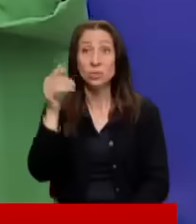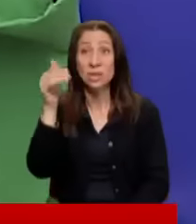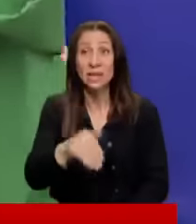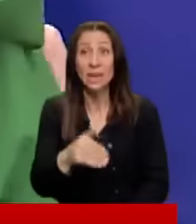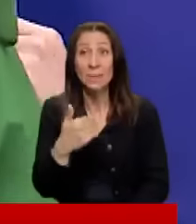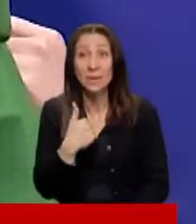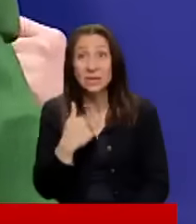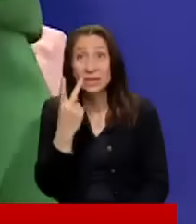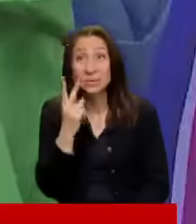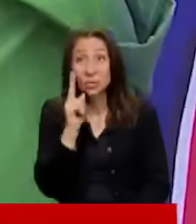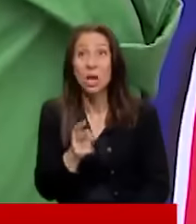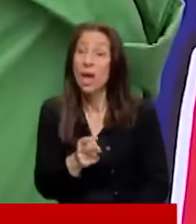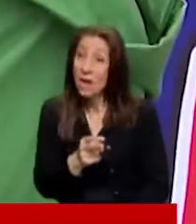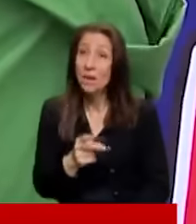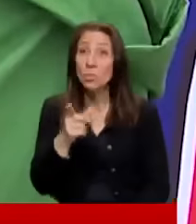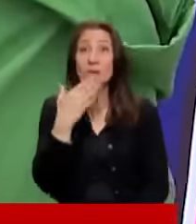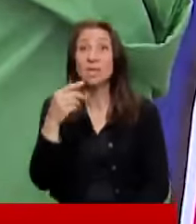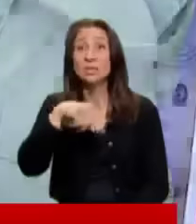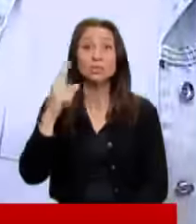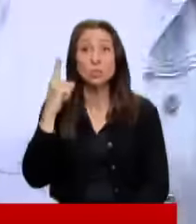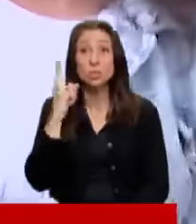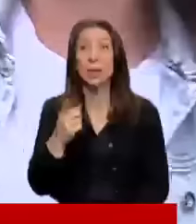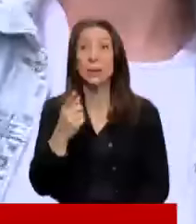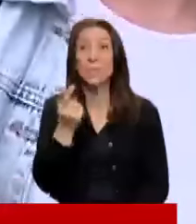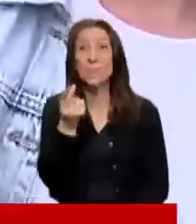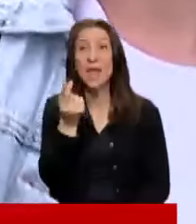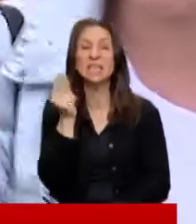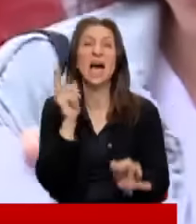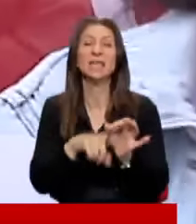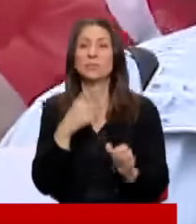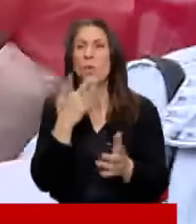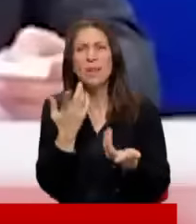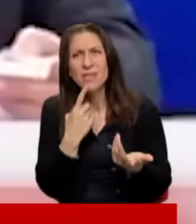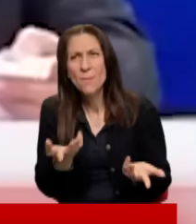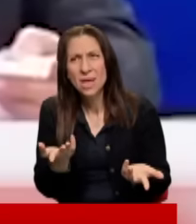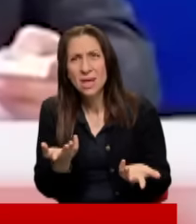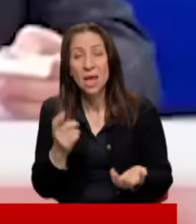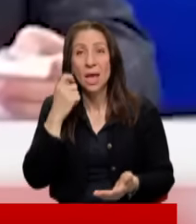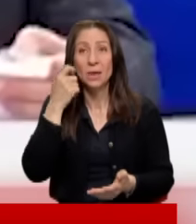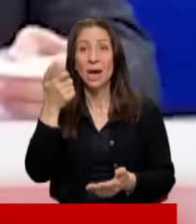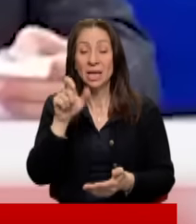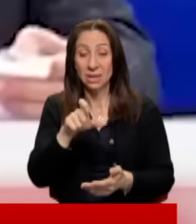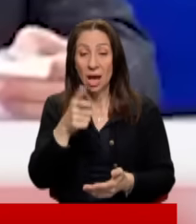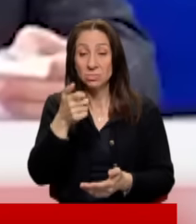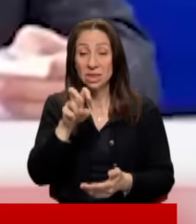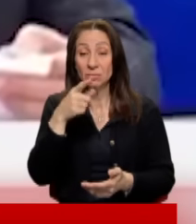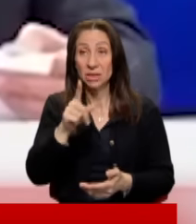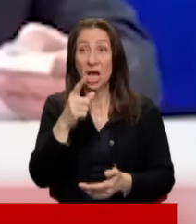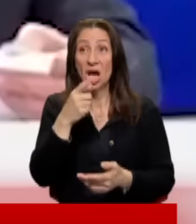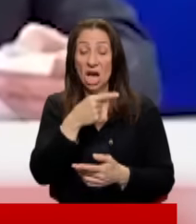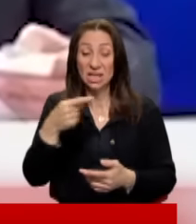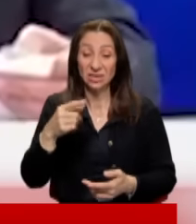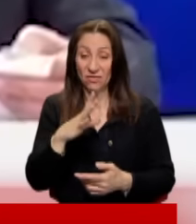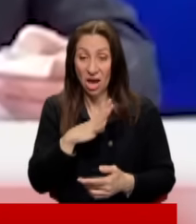meydanda Benim ikinci görüşüm Evet bu kadar gençler Duysunlar bir miktar atacağız demişti ne deme bu ya Ekim ayında 68.000 açığımız olduğunu söyledim